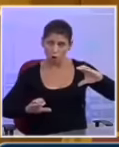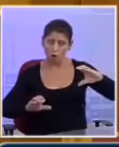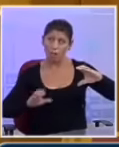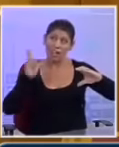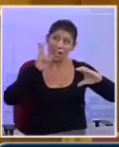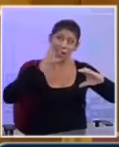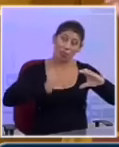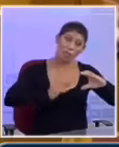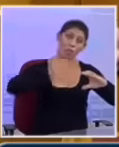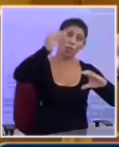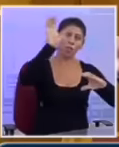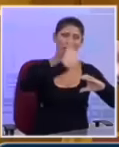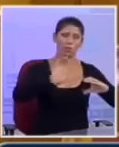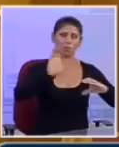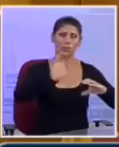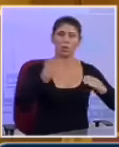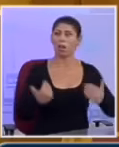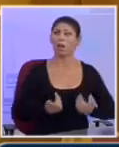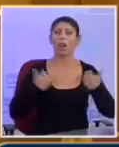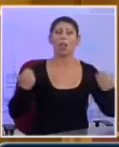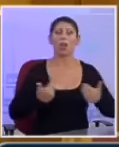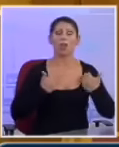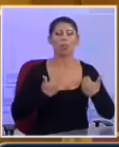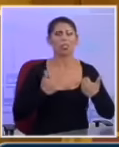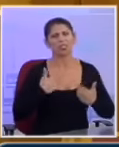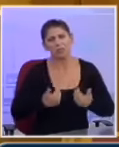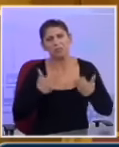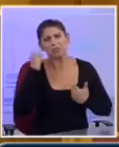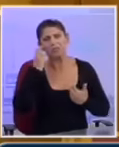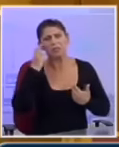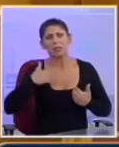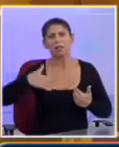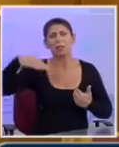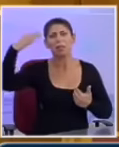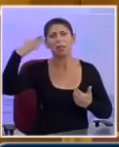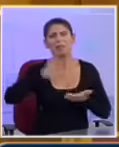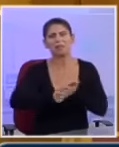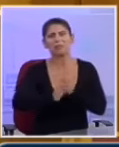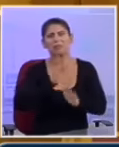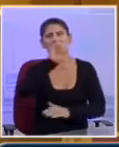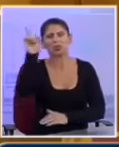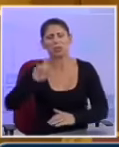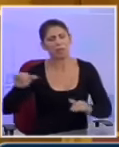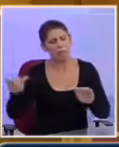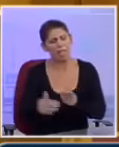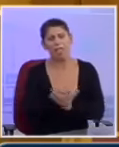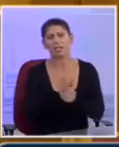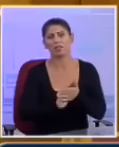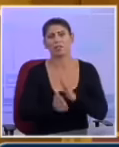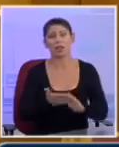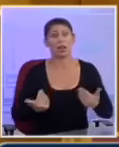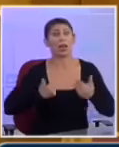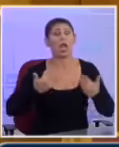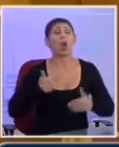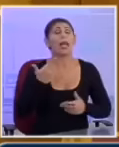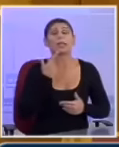Και η νεολαία πίστεψε, τη νεολαία κυρίως σκέπτομαι εγώ, γιατί η πιο μεγάλη φάγαμε τη ζωή μας, πίστεψε ότι υπάρχει